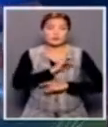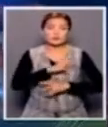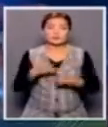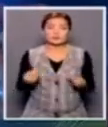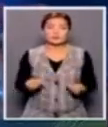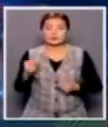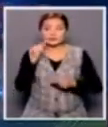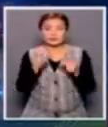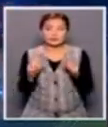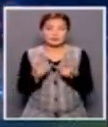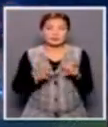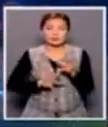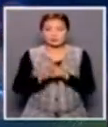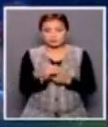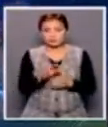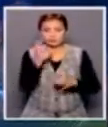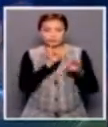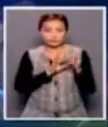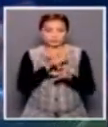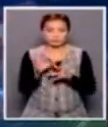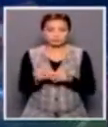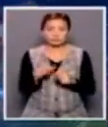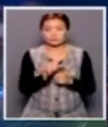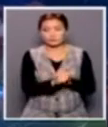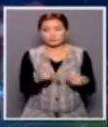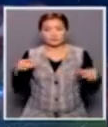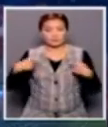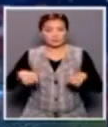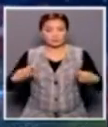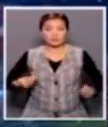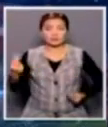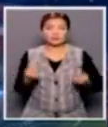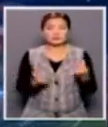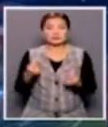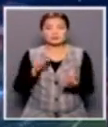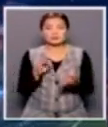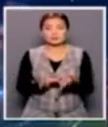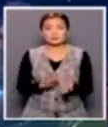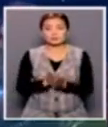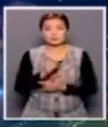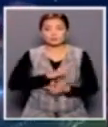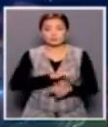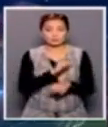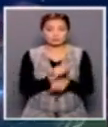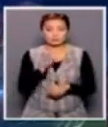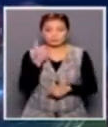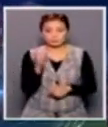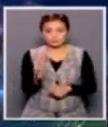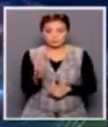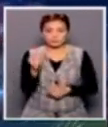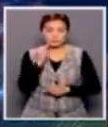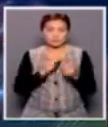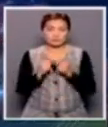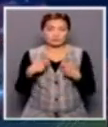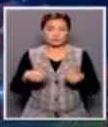күндері азық-түлік супермаркеттер мен дәріханаларды қоспағанда сауда және ойын-сауық орталықтарының қызметі тоқтатылады. Тамақ